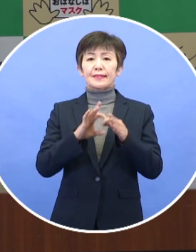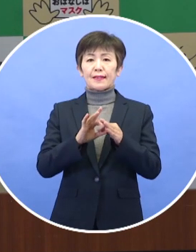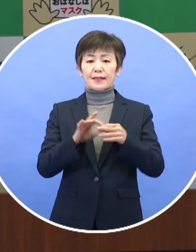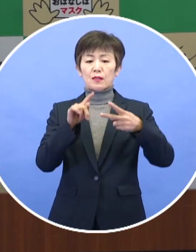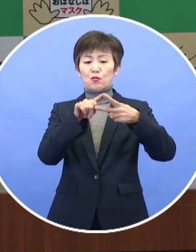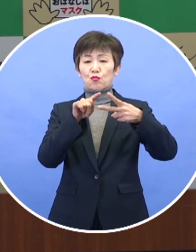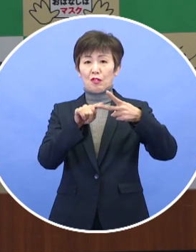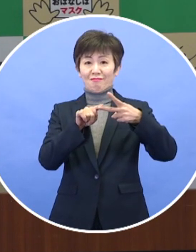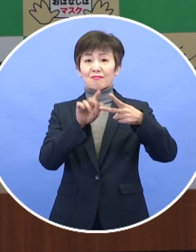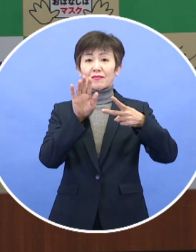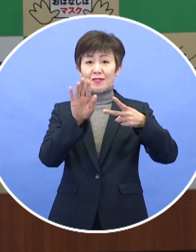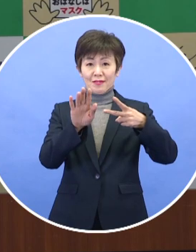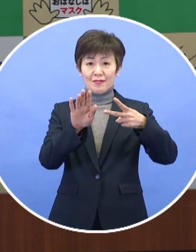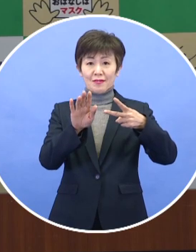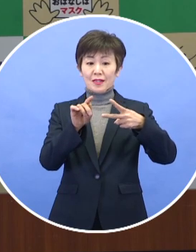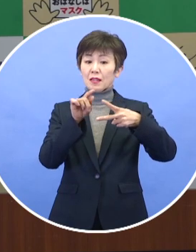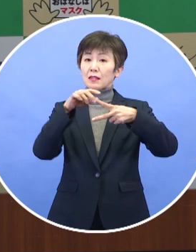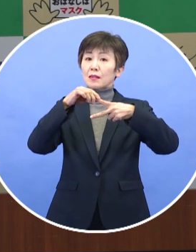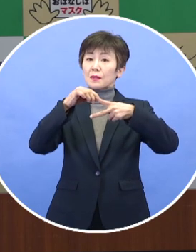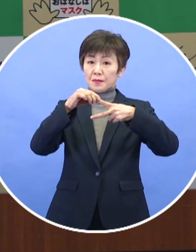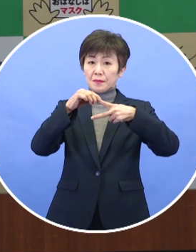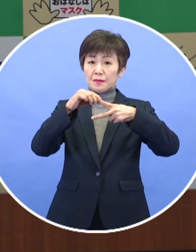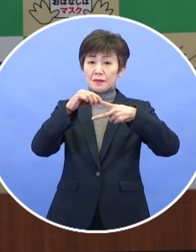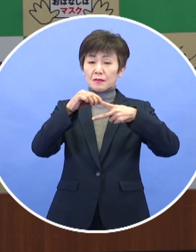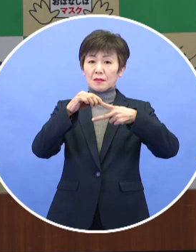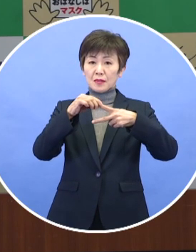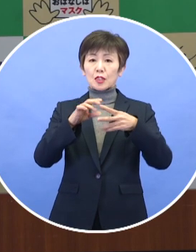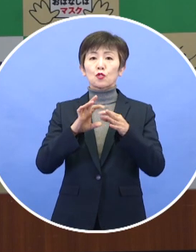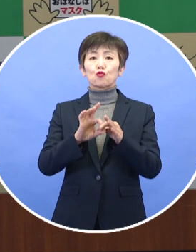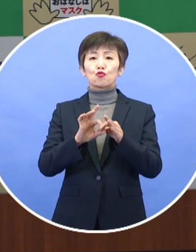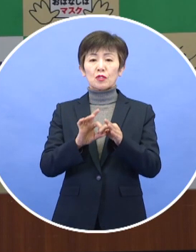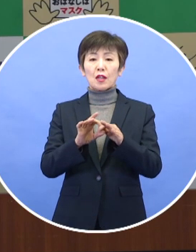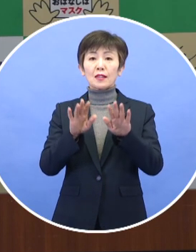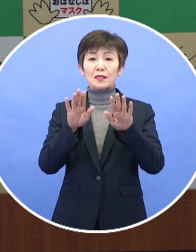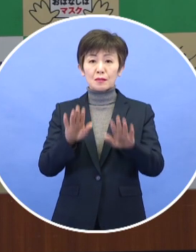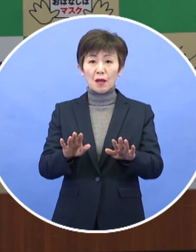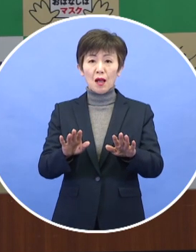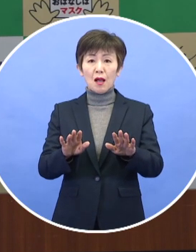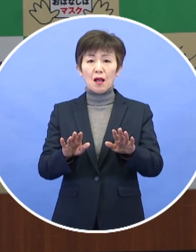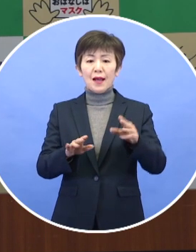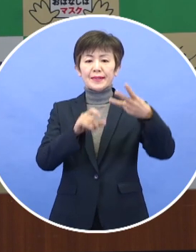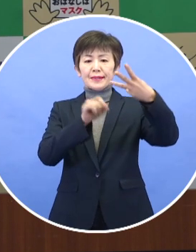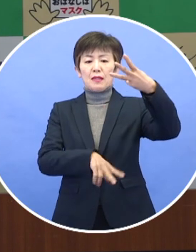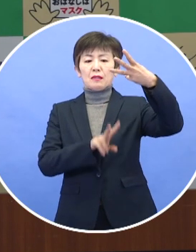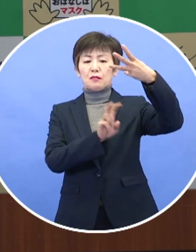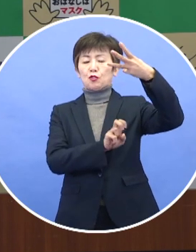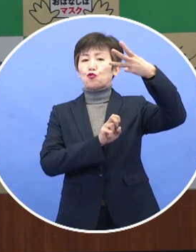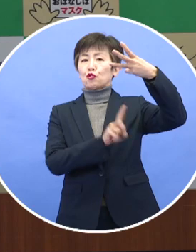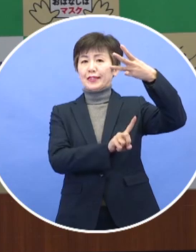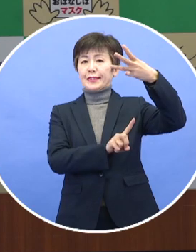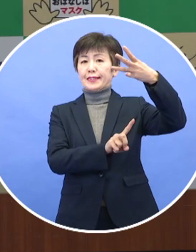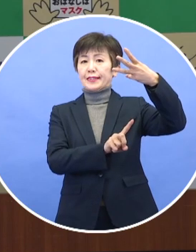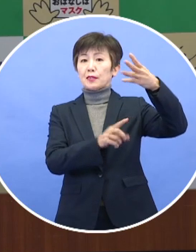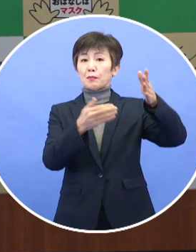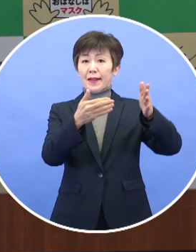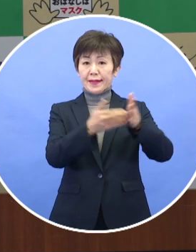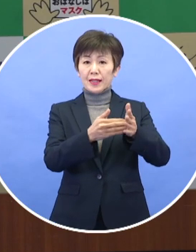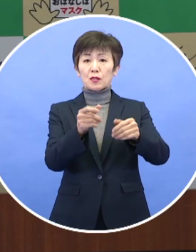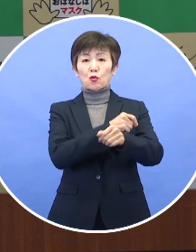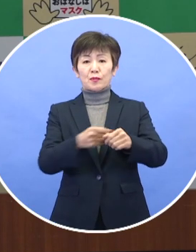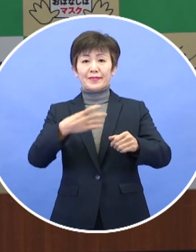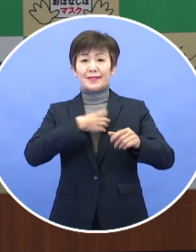きます。まず新型コロナウイルス感染症ですけれども、今のところ21日まで、特別警報ということでございましたけれ